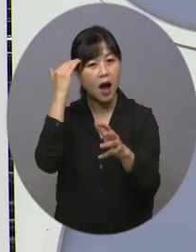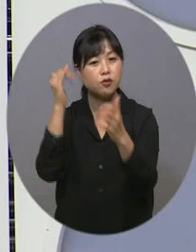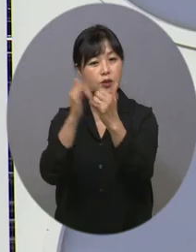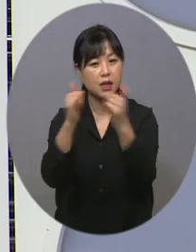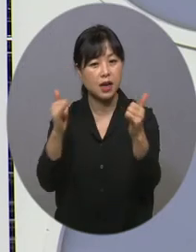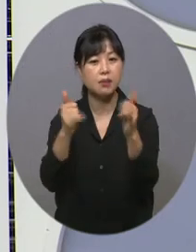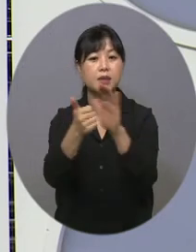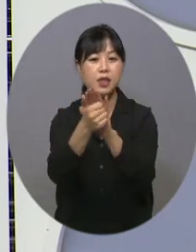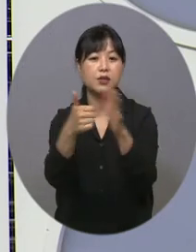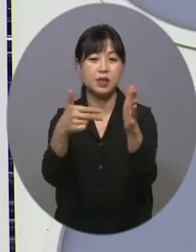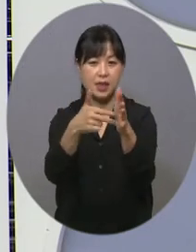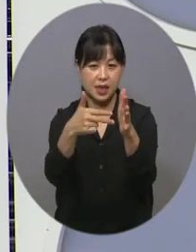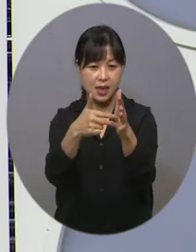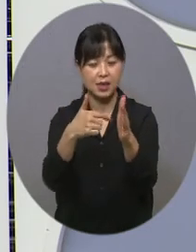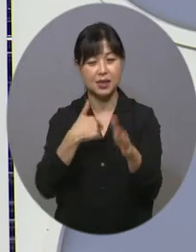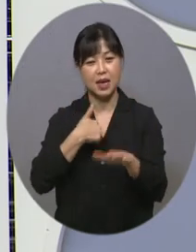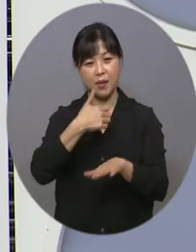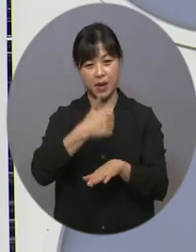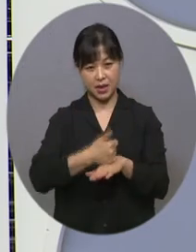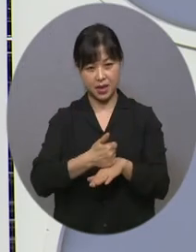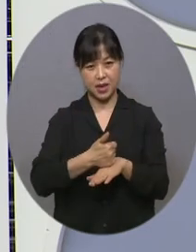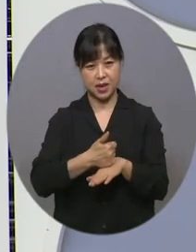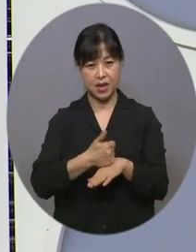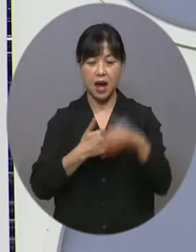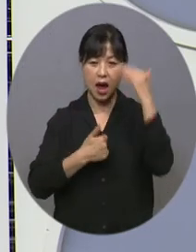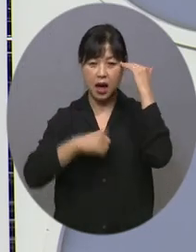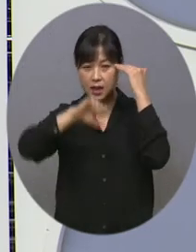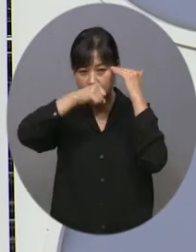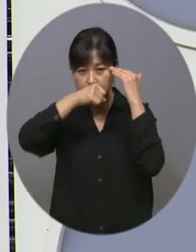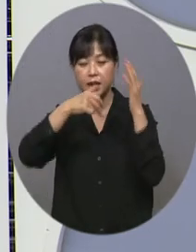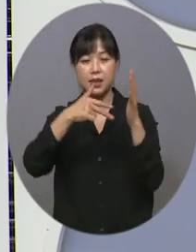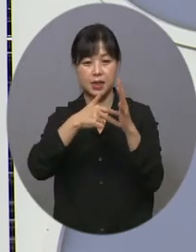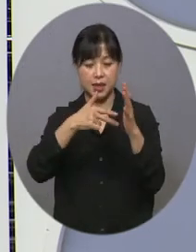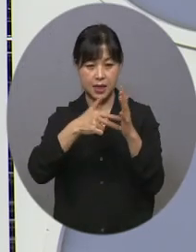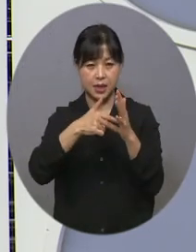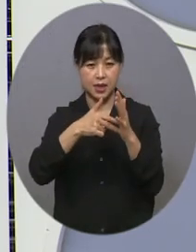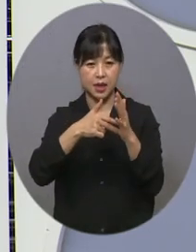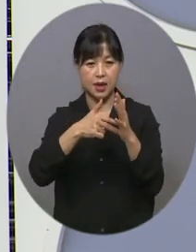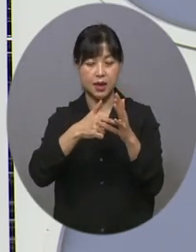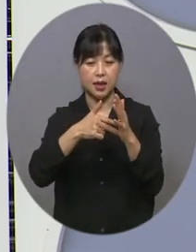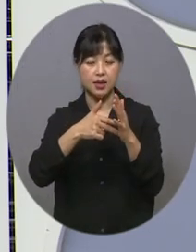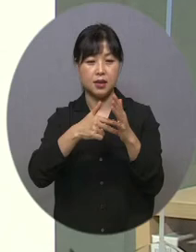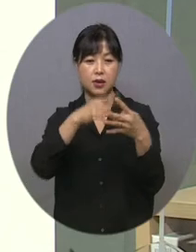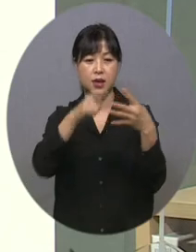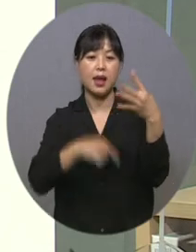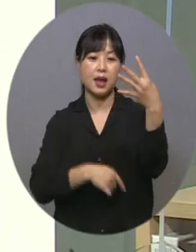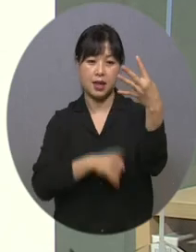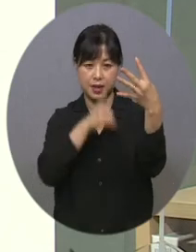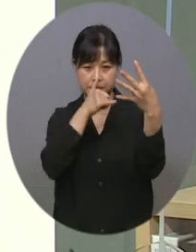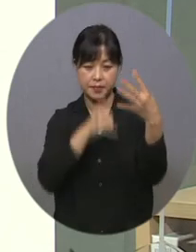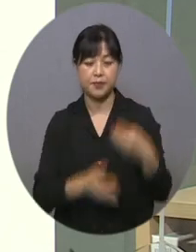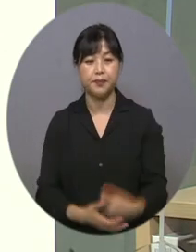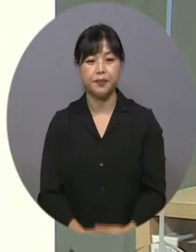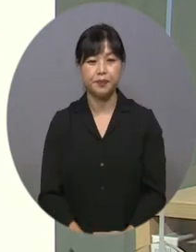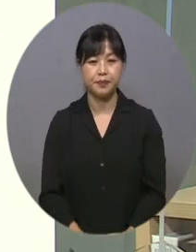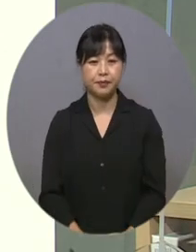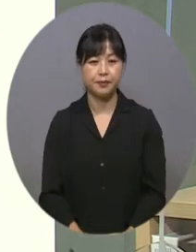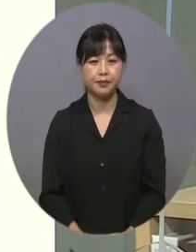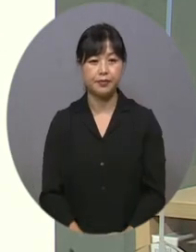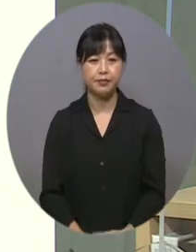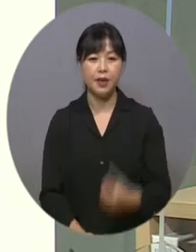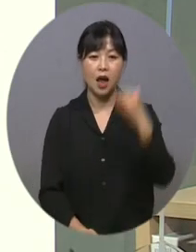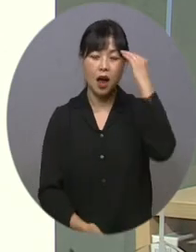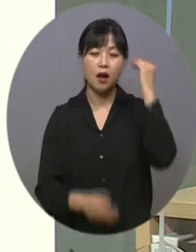막내, 막내로서 한아프리카재단, 예. 예, 이렇게 네 개 기관이 있습니다. 우리나라가